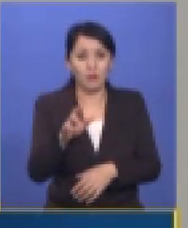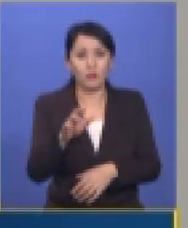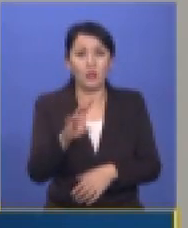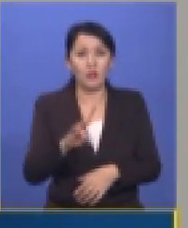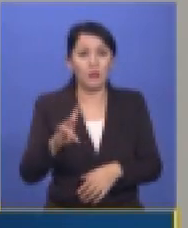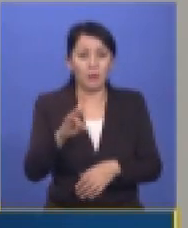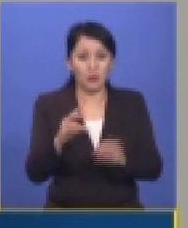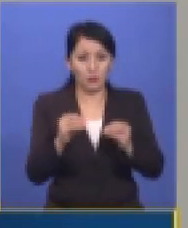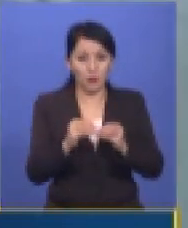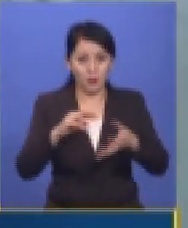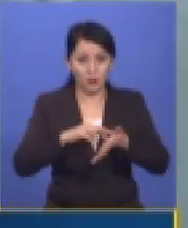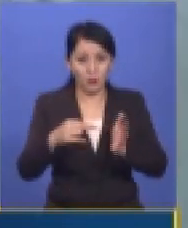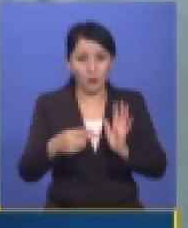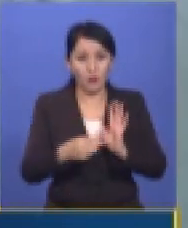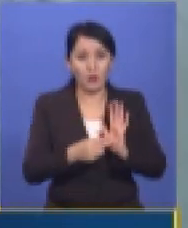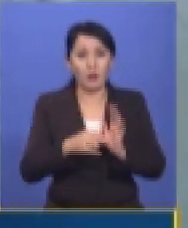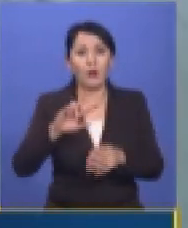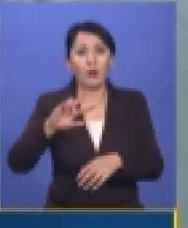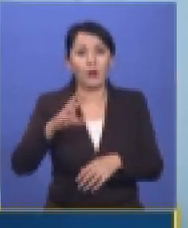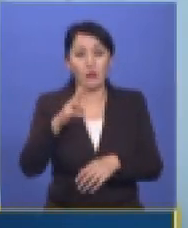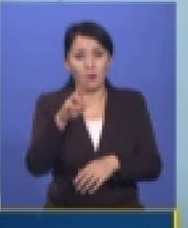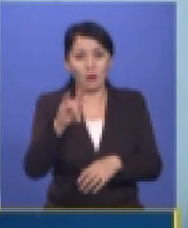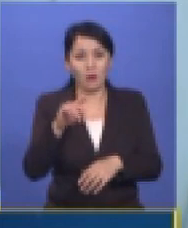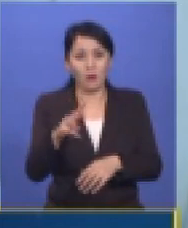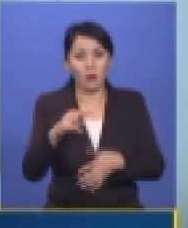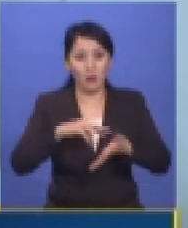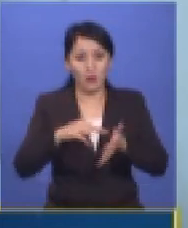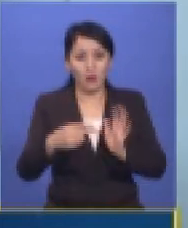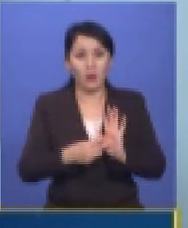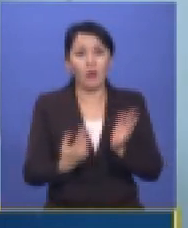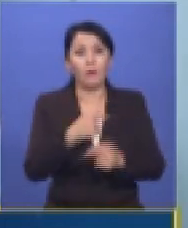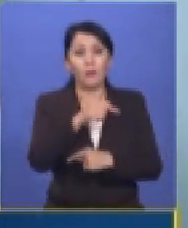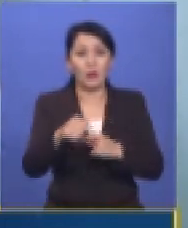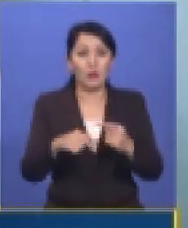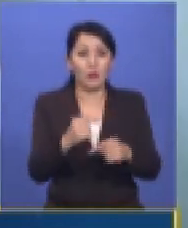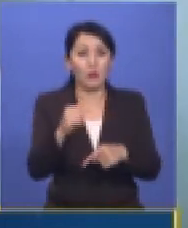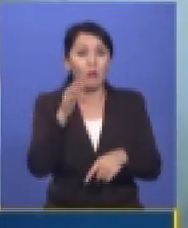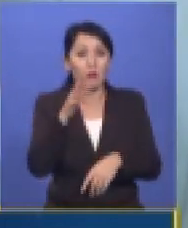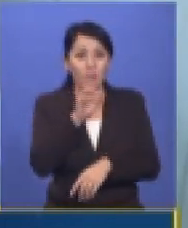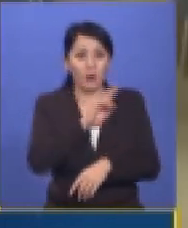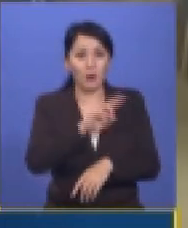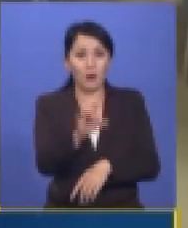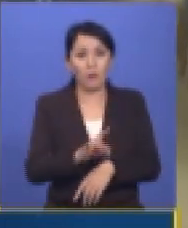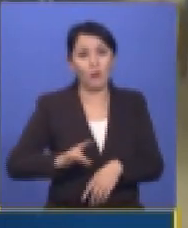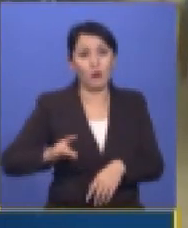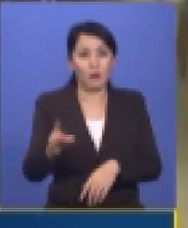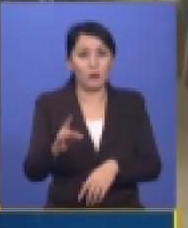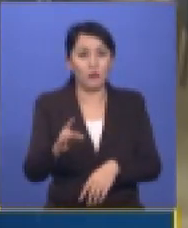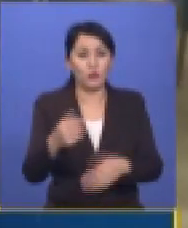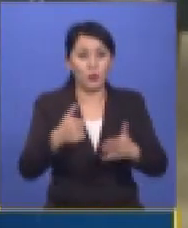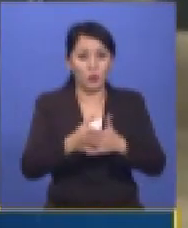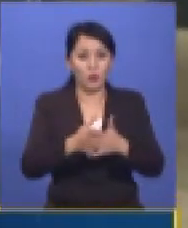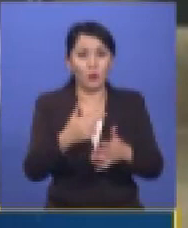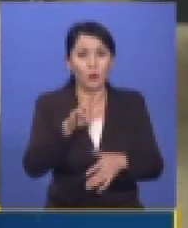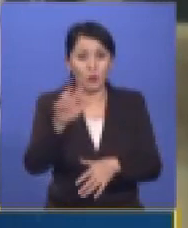3-ші 10 күндігінде жоспарланды. 3-ші, ашық жобасына қатысушы бизнес нысандарының жұмыс уақыты аймақ статусына қарай түнгі сағат 3-ке